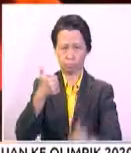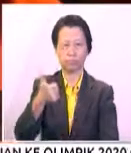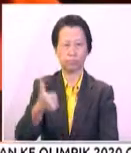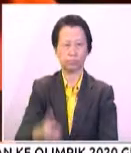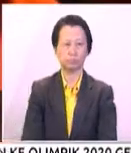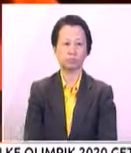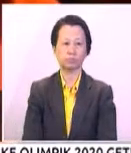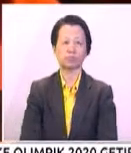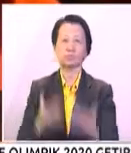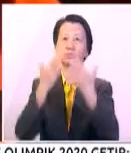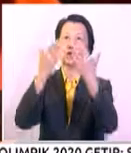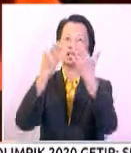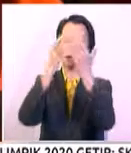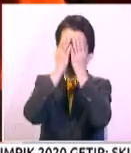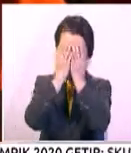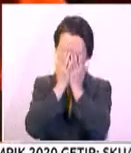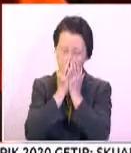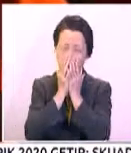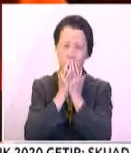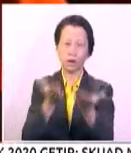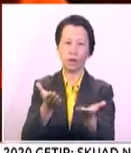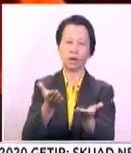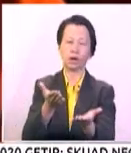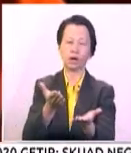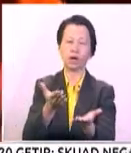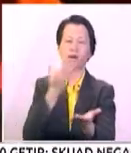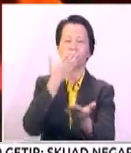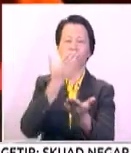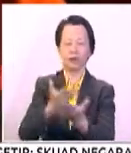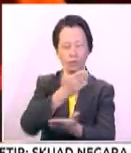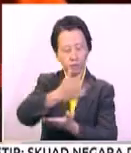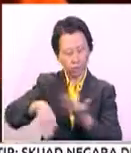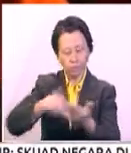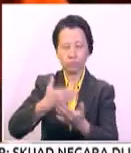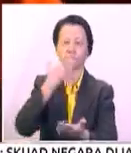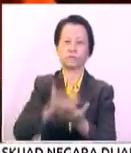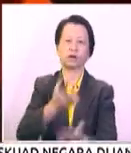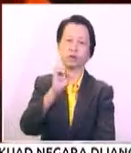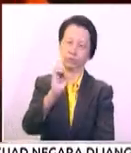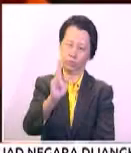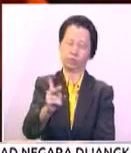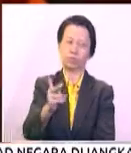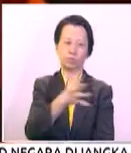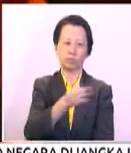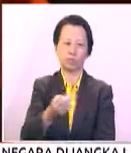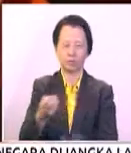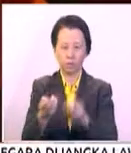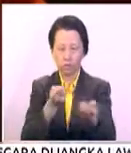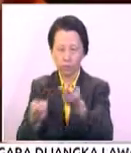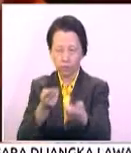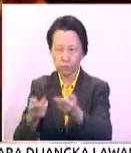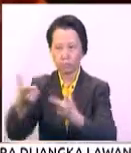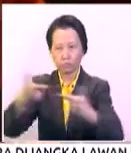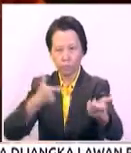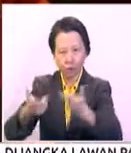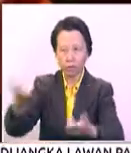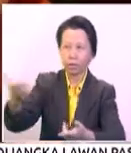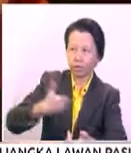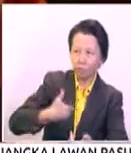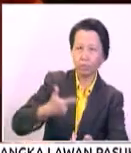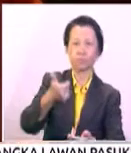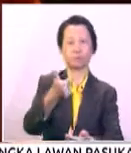Alhamdulillah, baik, layanan baik, semua okey. Nampak apa urusan pun nampak berjalan